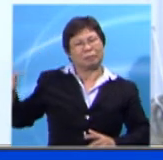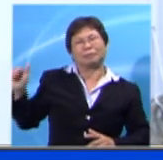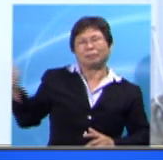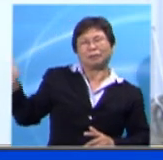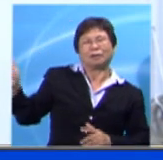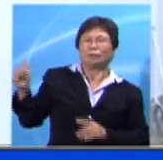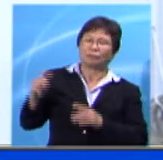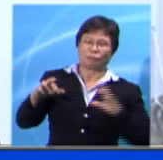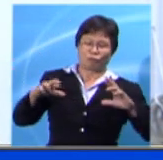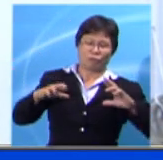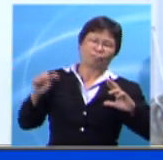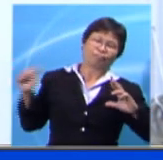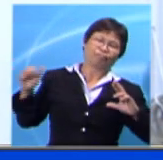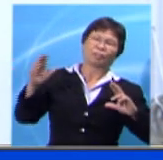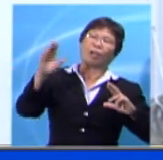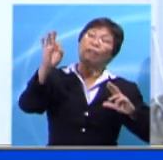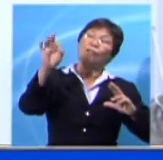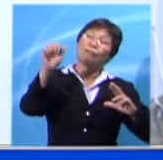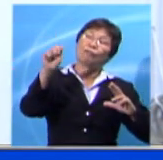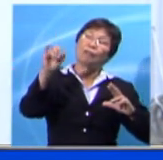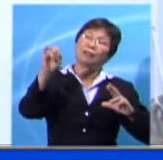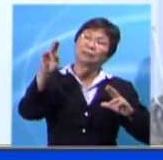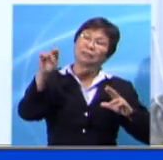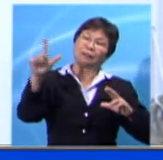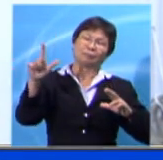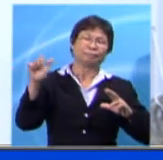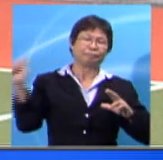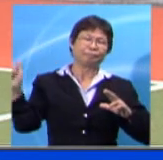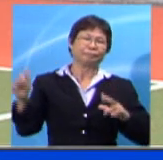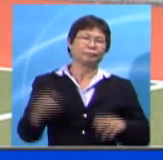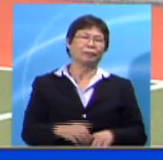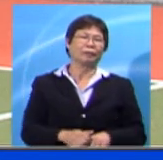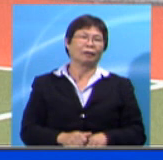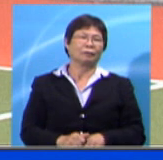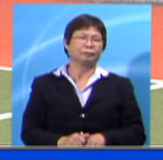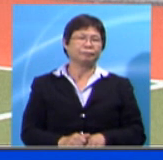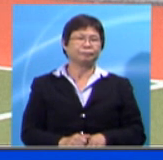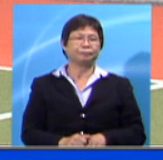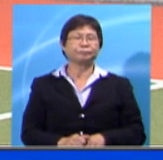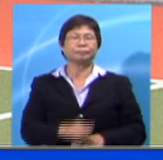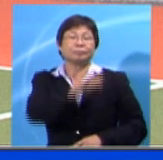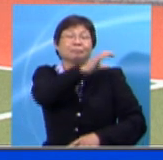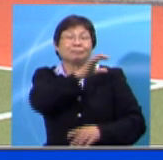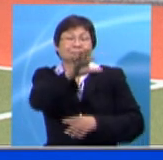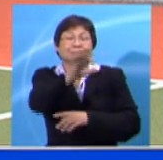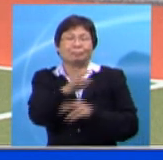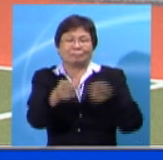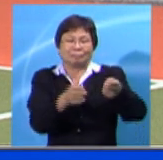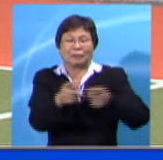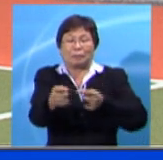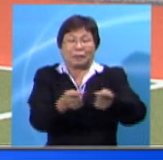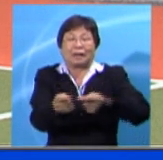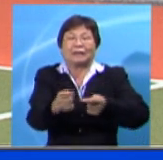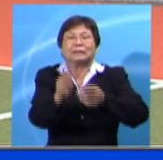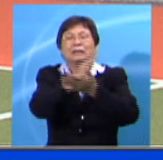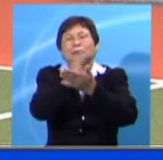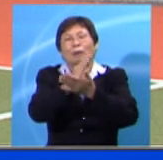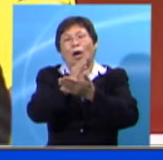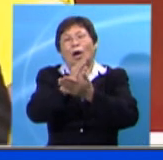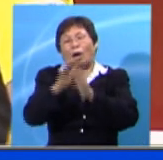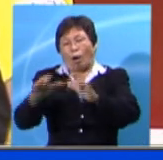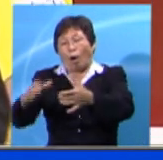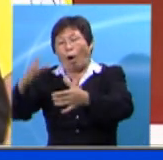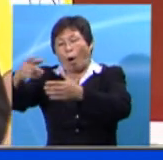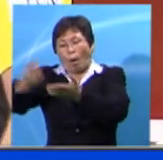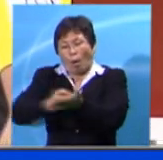berehat dan pilih pemain yang lain Arul selvaraj dilantik sebagai pengendali sementara skuad hoki lelaki sepas